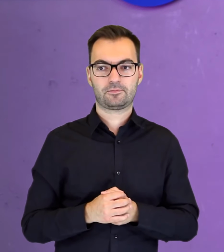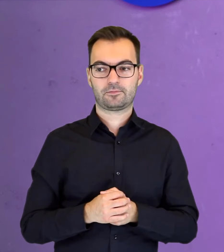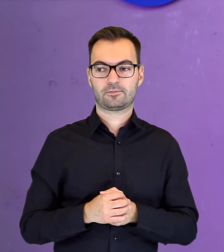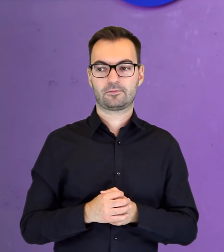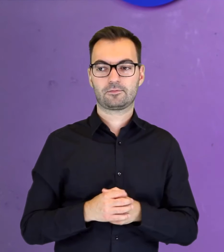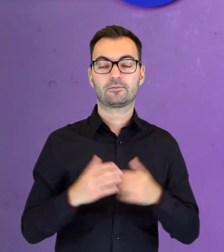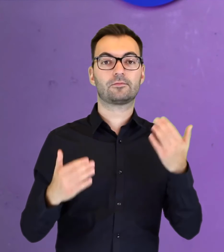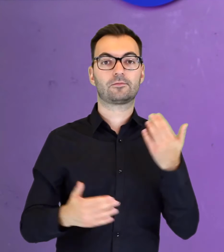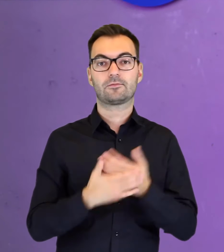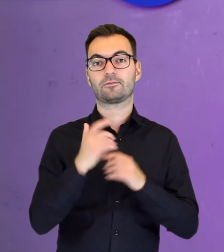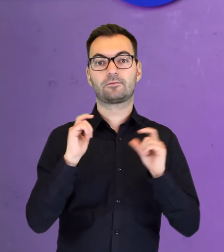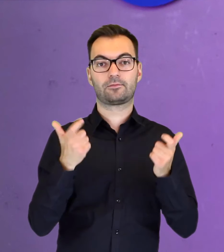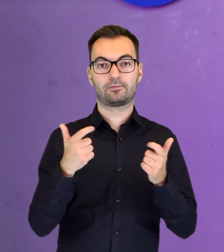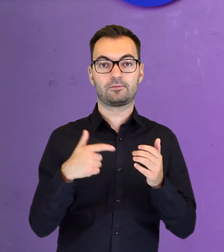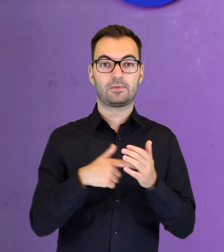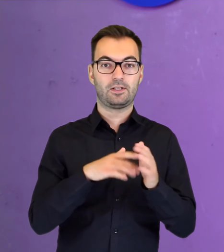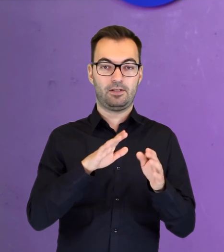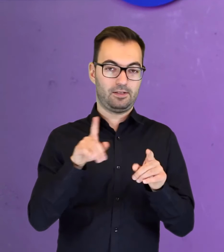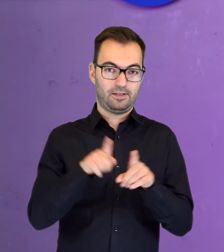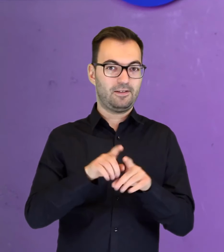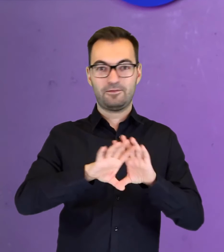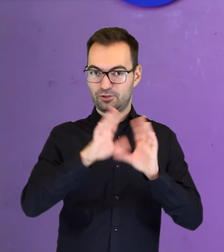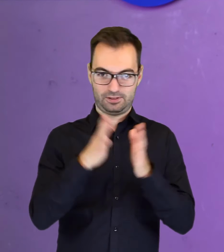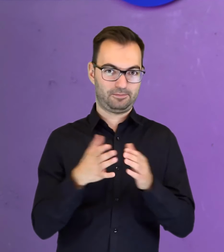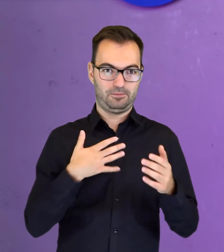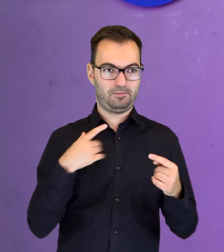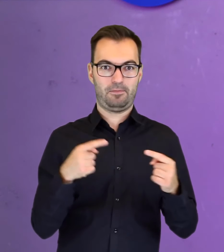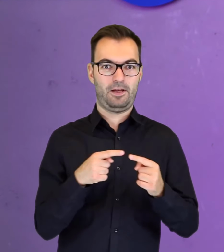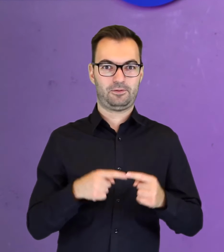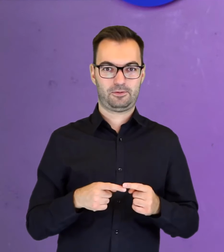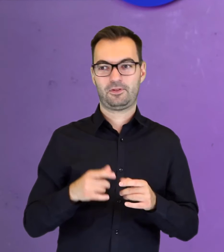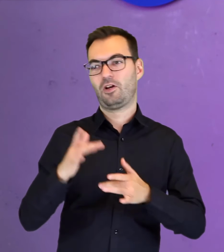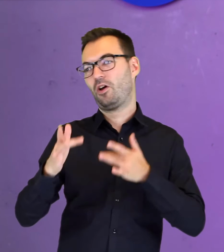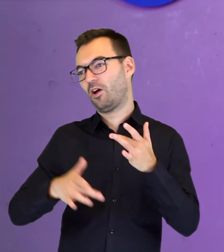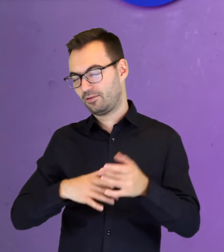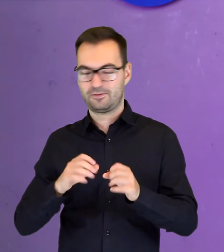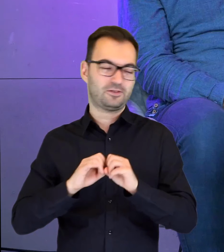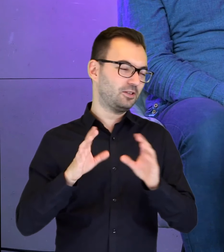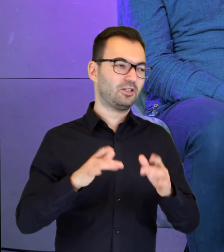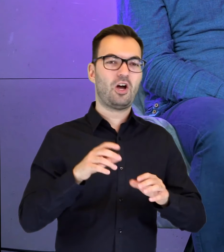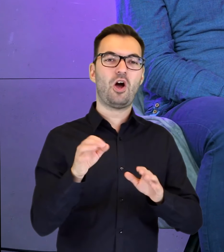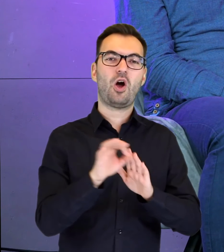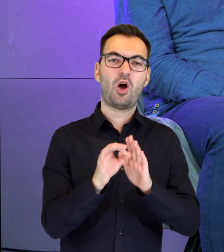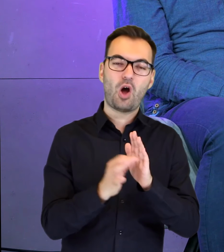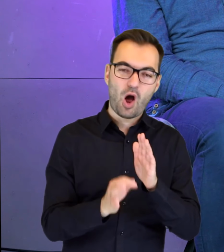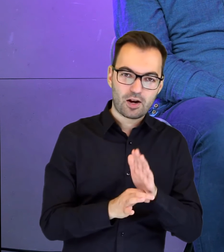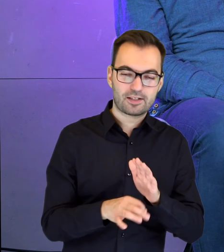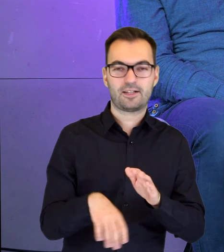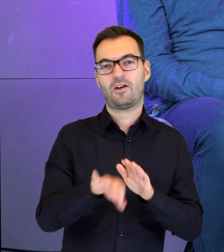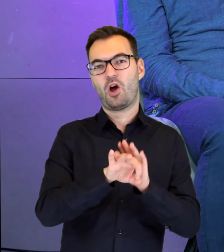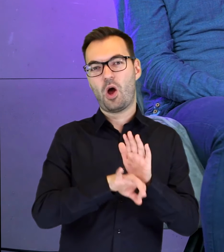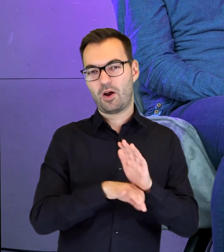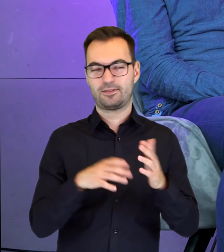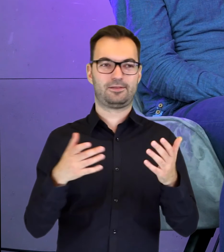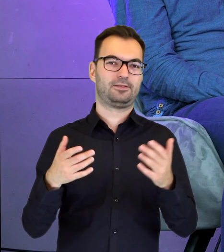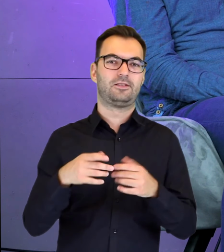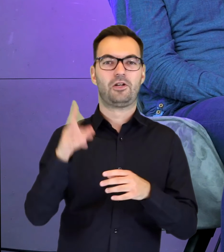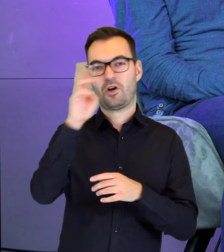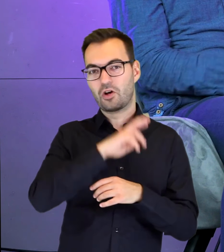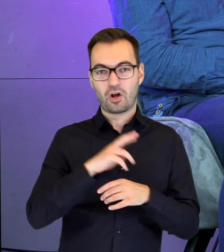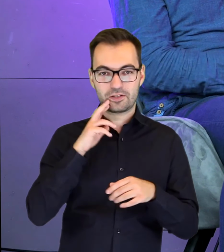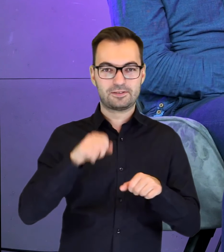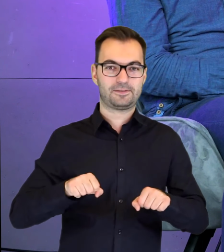krawężniki dla wózków inwalidzkich okazało się że z tego rozwiązania korzystają